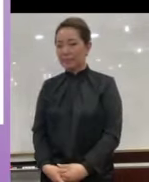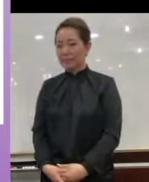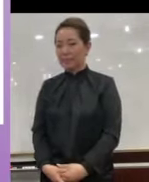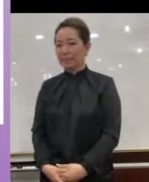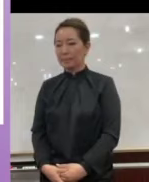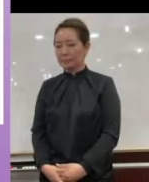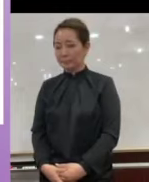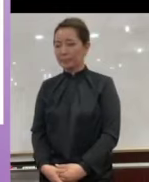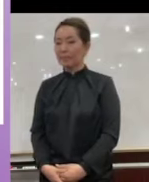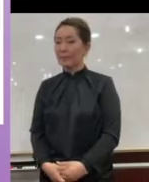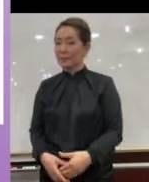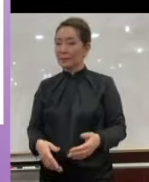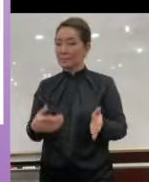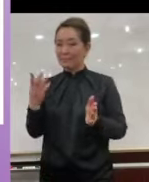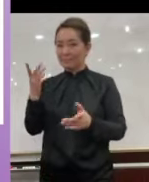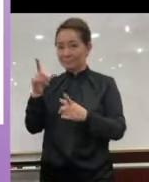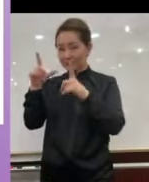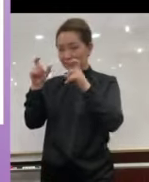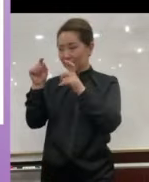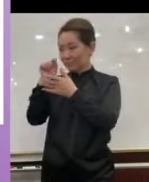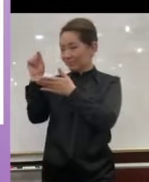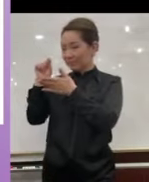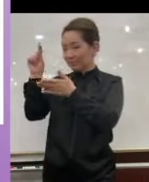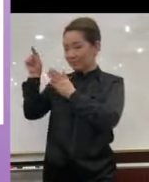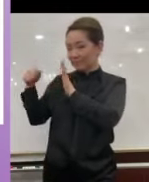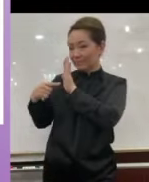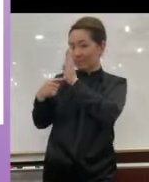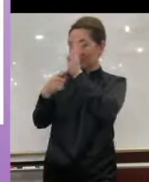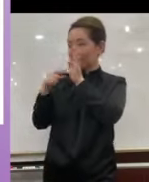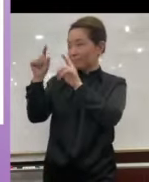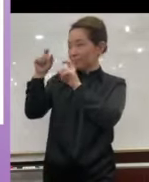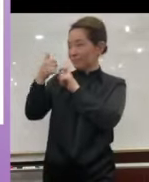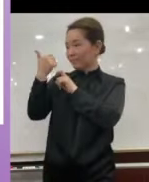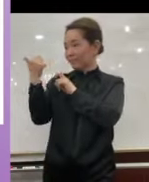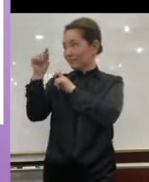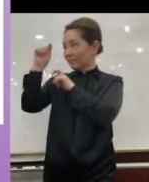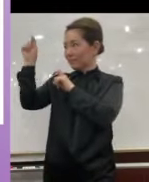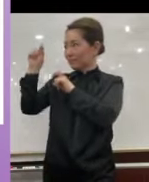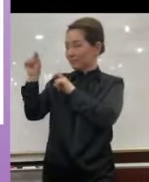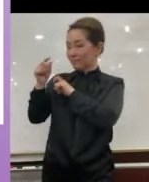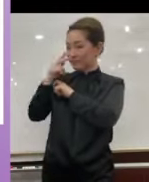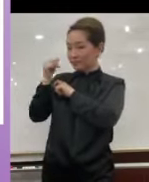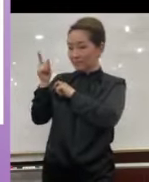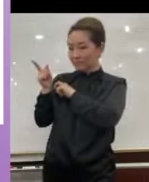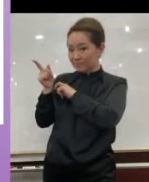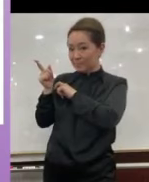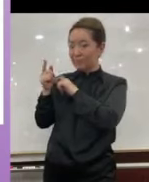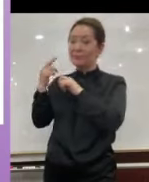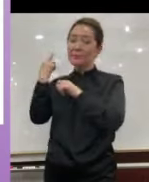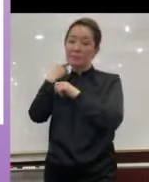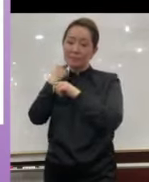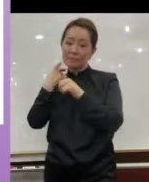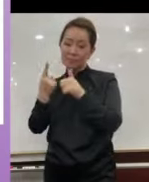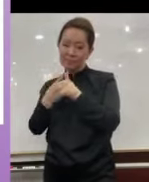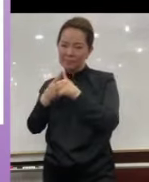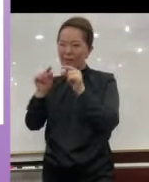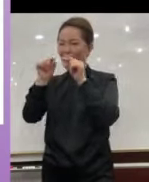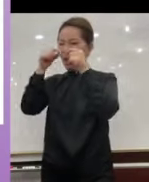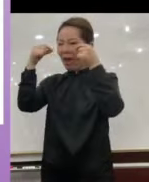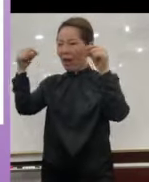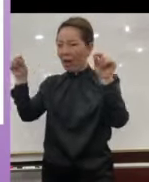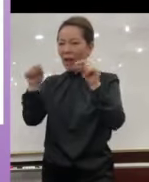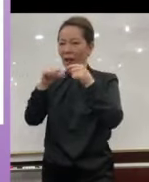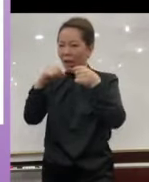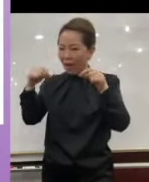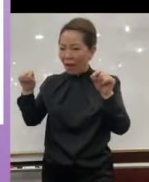За та бүхэн харсанчлан англиар тийм ээ слайдны баруун тал дээр харуулж байгаа төслийн англи нэр маань нэлээд урт нэр байна.